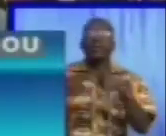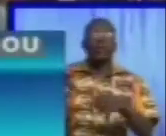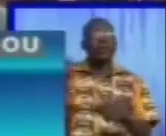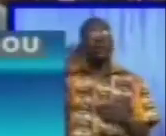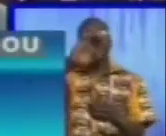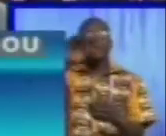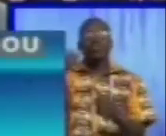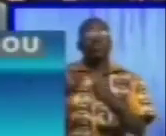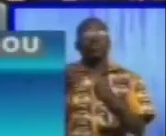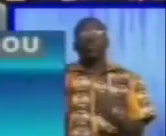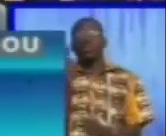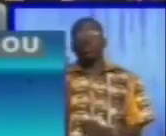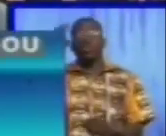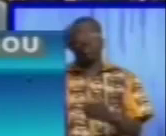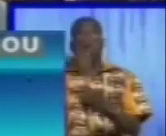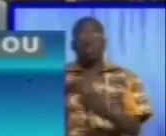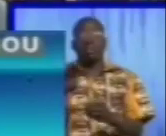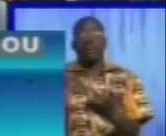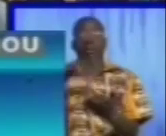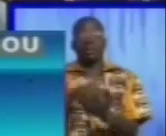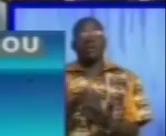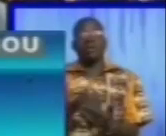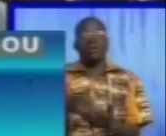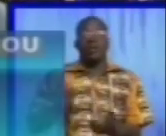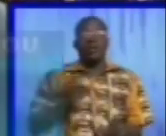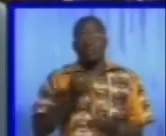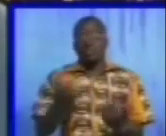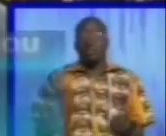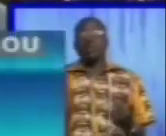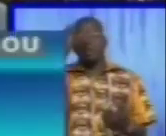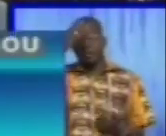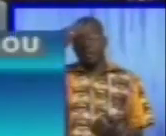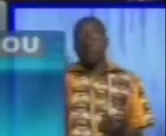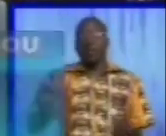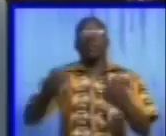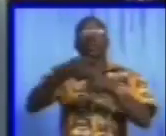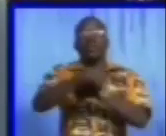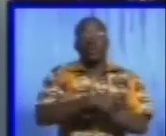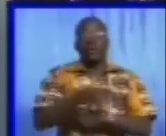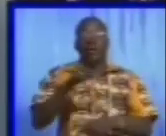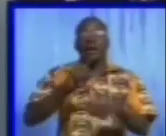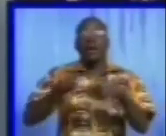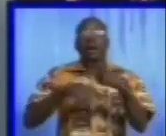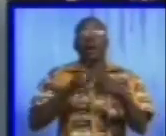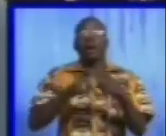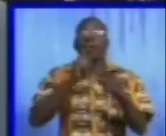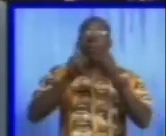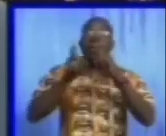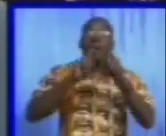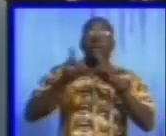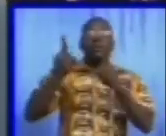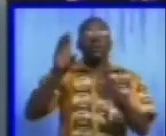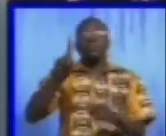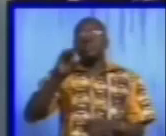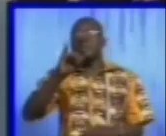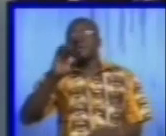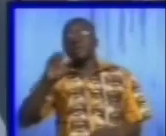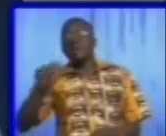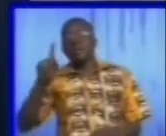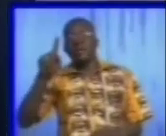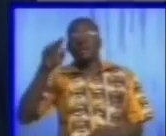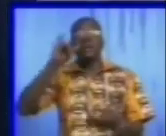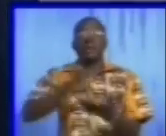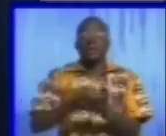centre parce que nous demeurons convaincus qu'aujourd'hui, quand on parle de diabète, la meilleure façon de lutter contre la diabète reste le